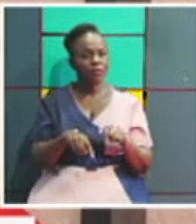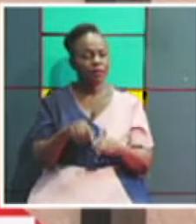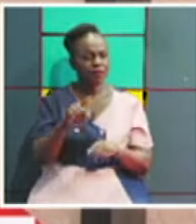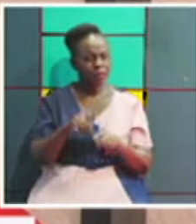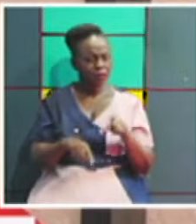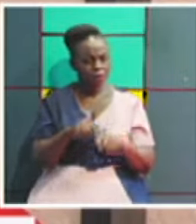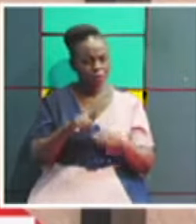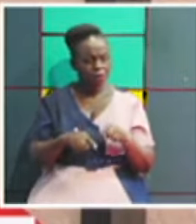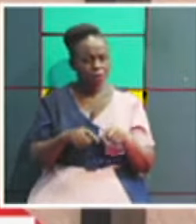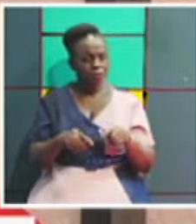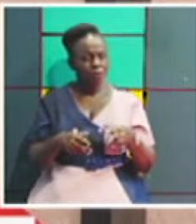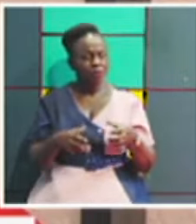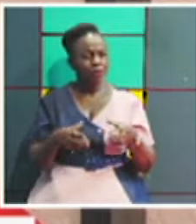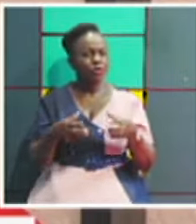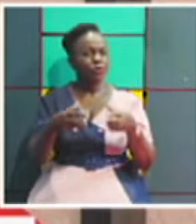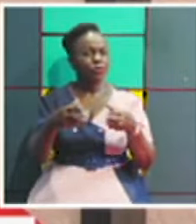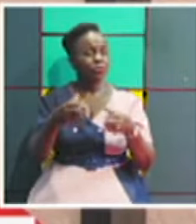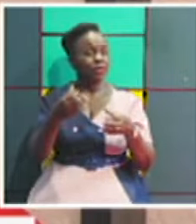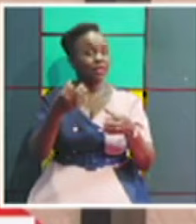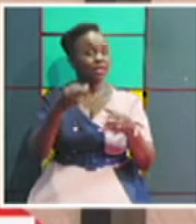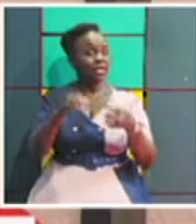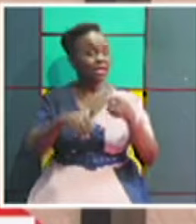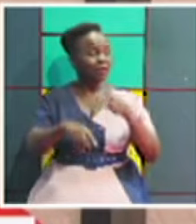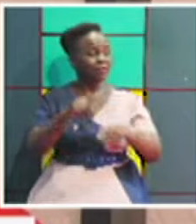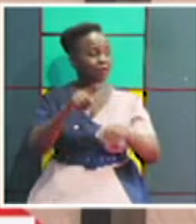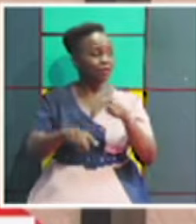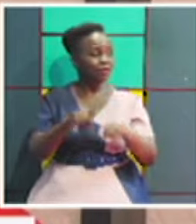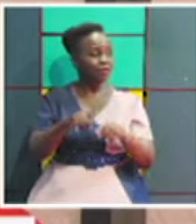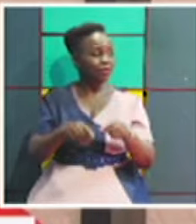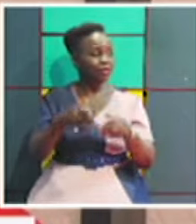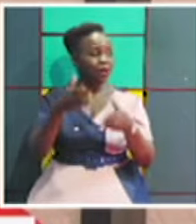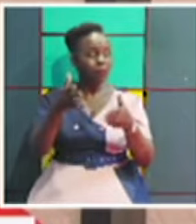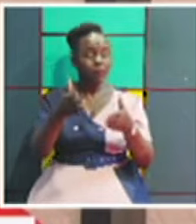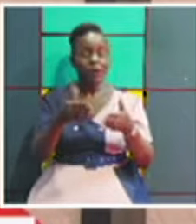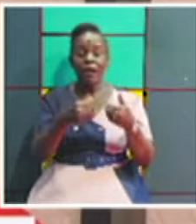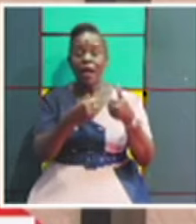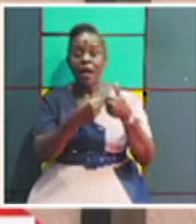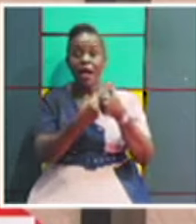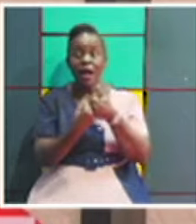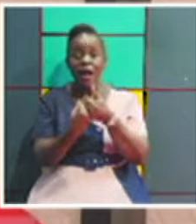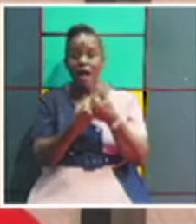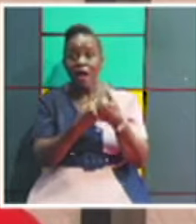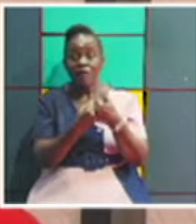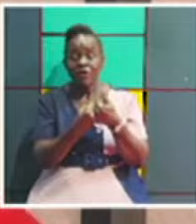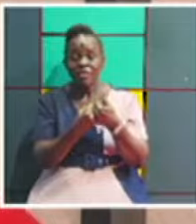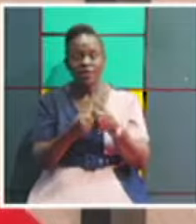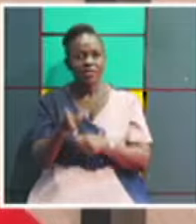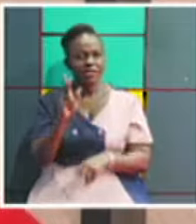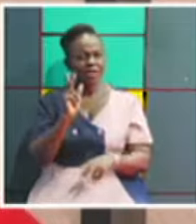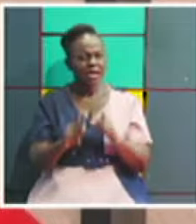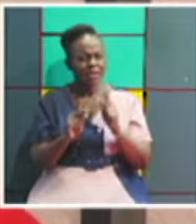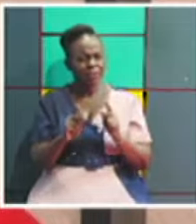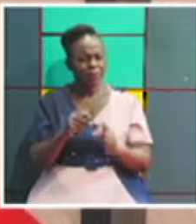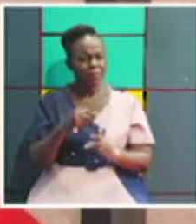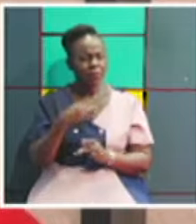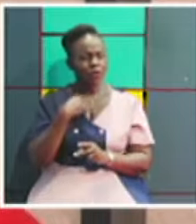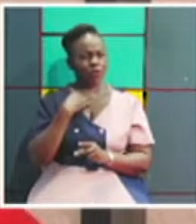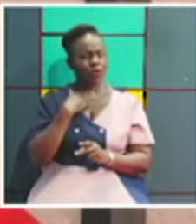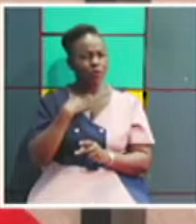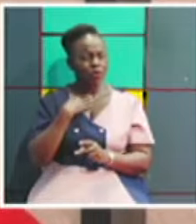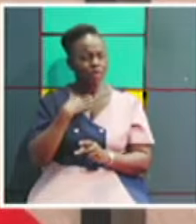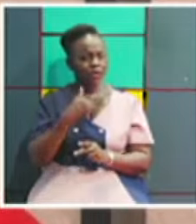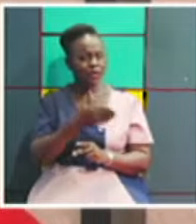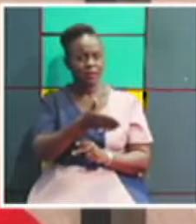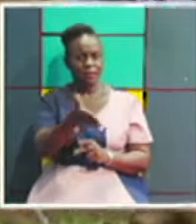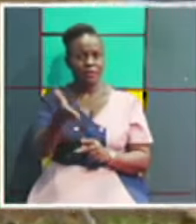him. If the party has fronted him as their top scorer and the people want him to continue, how do you